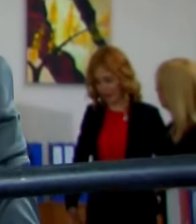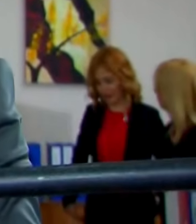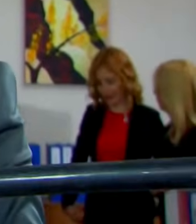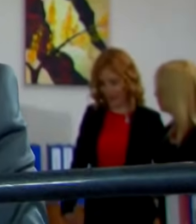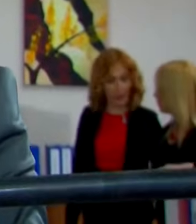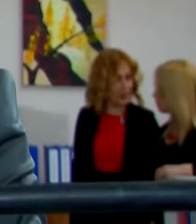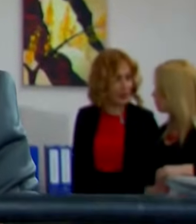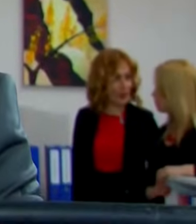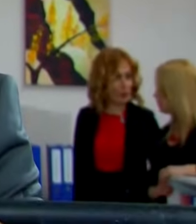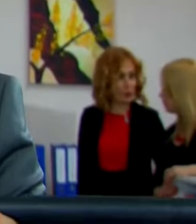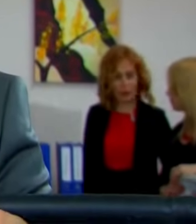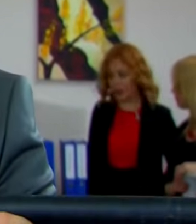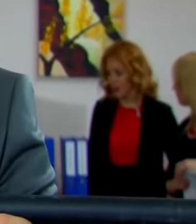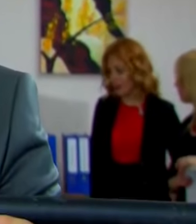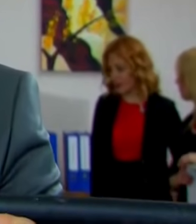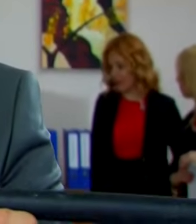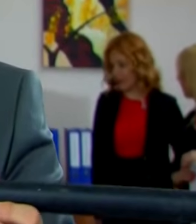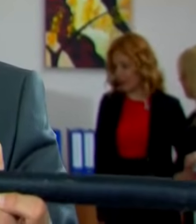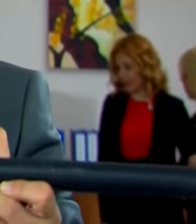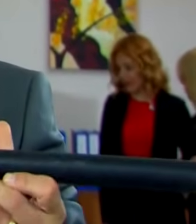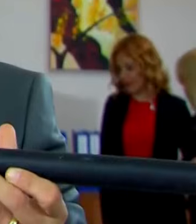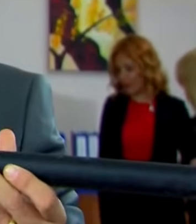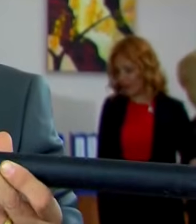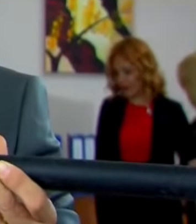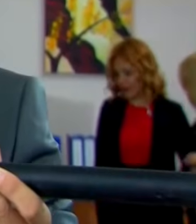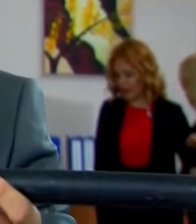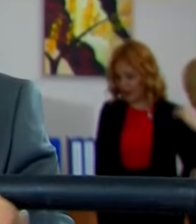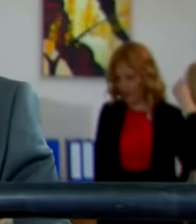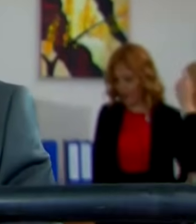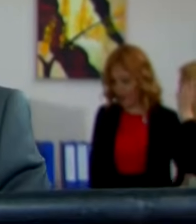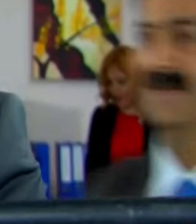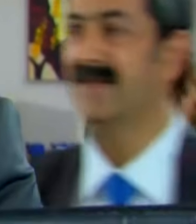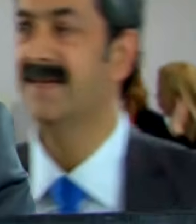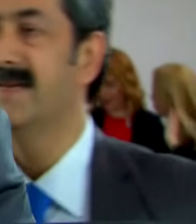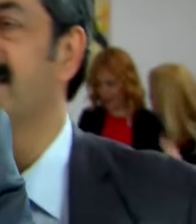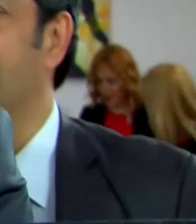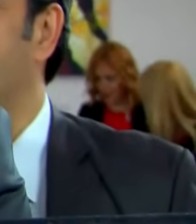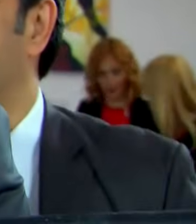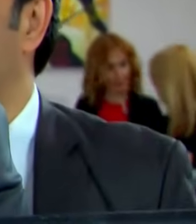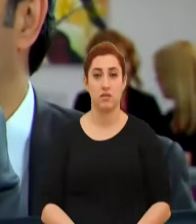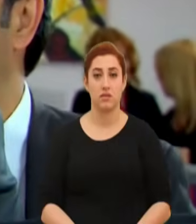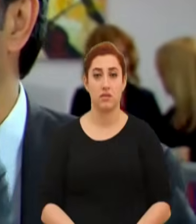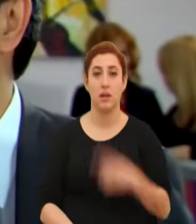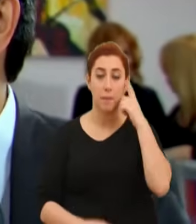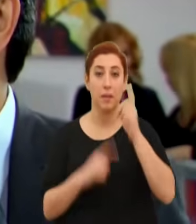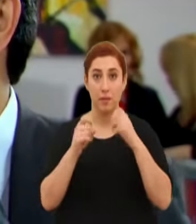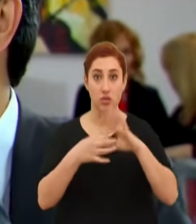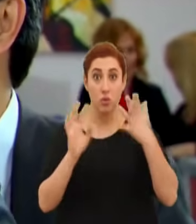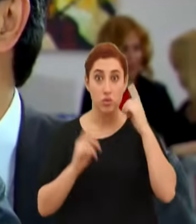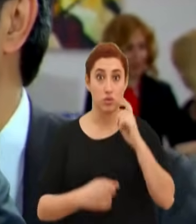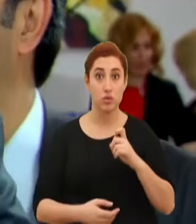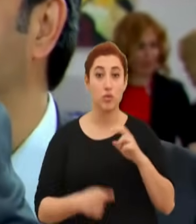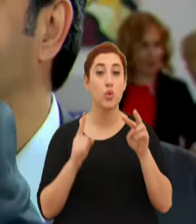yerden kalktı, dikkatlice boruyu inceliyor. Bu sırada müdür Lütfü arkasından usulca yanaşıp kulağına eğildi. Bilmece çözdün